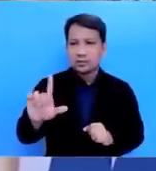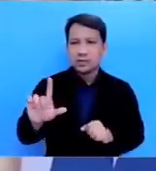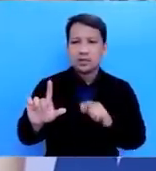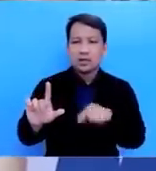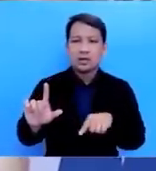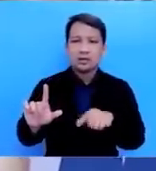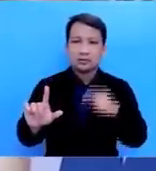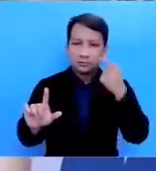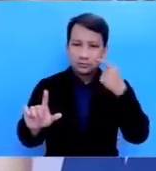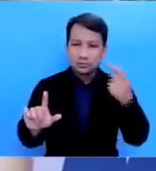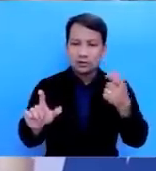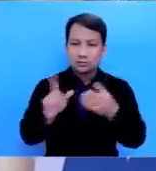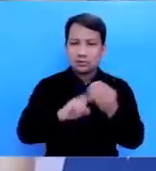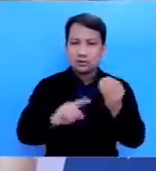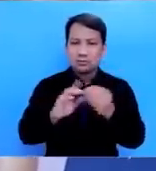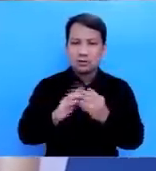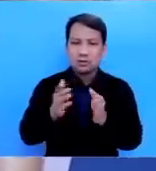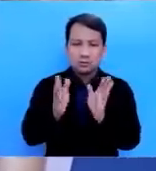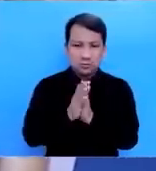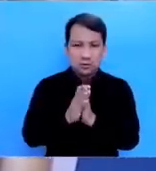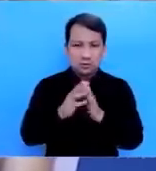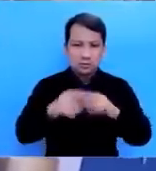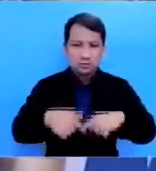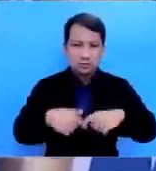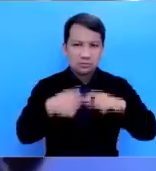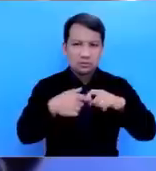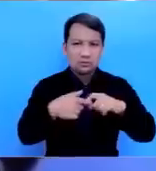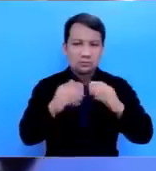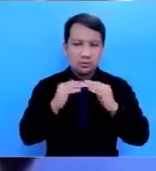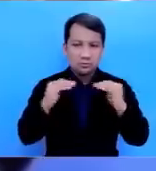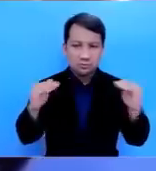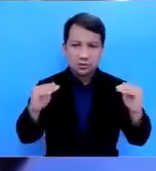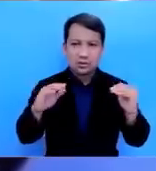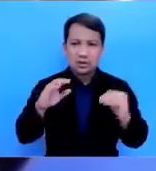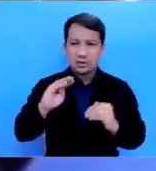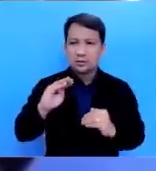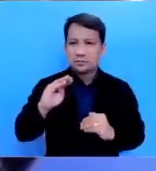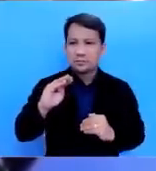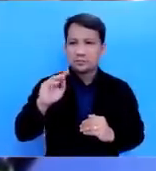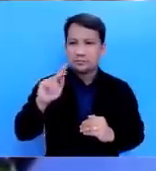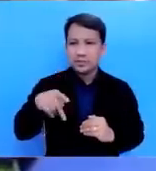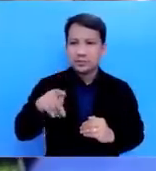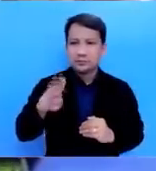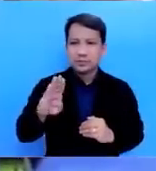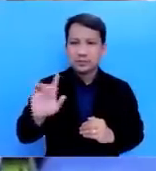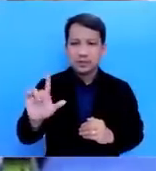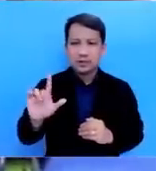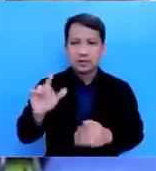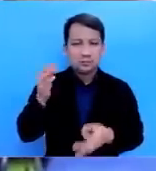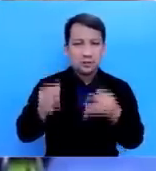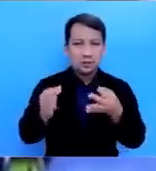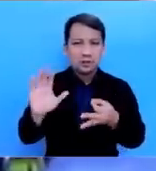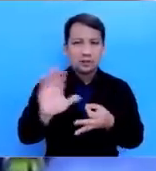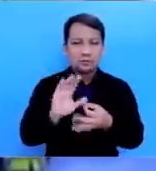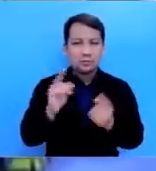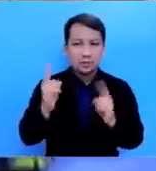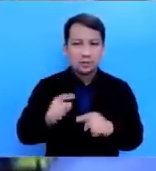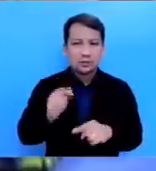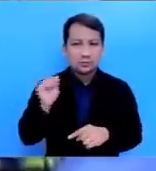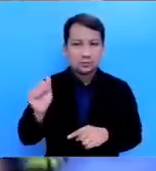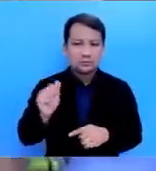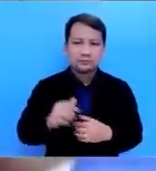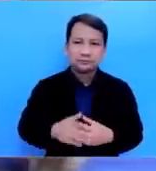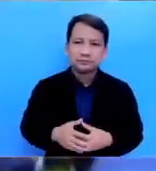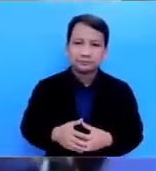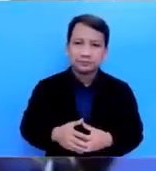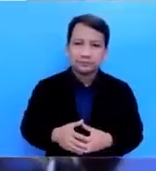Garcia. Hiling ni Casajeros, maging patas sana ang MPBL at bigyan ng hustisya ang nangyari sa kanya. Gusto